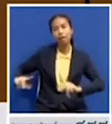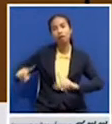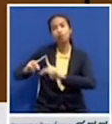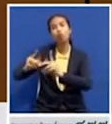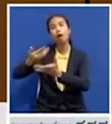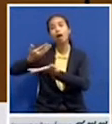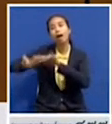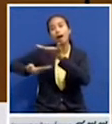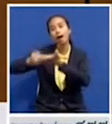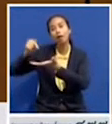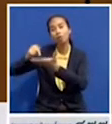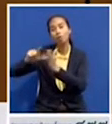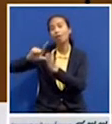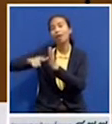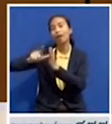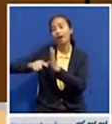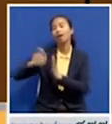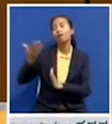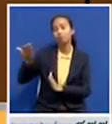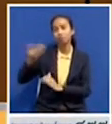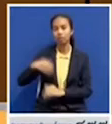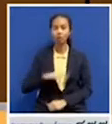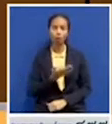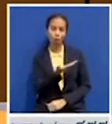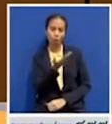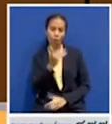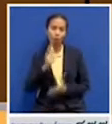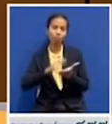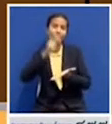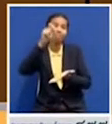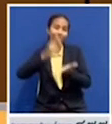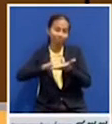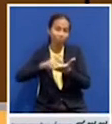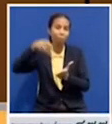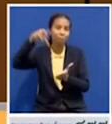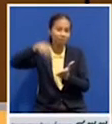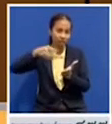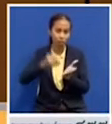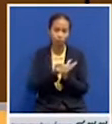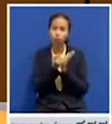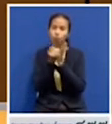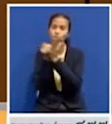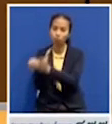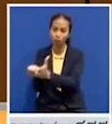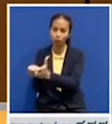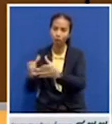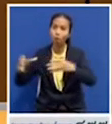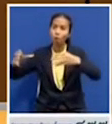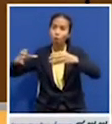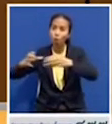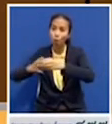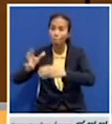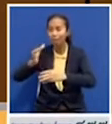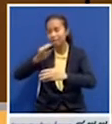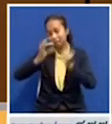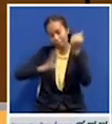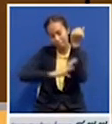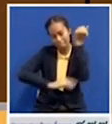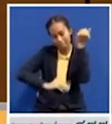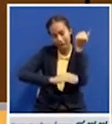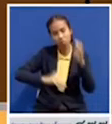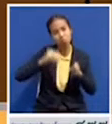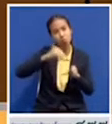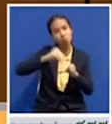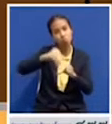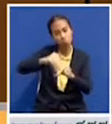ลขานุการนะครับขออนุมัติพิเศษนะครับช่วยเหลือเกษตรกรชาวไร่มันสำปะหลังนะ